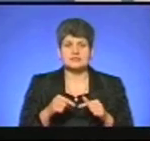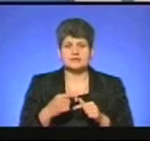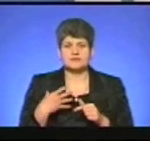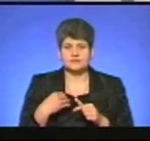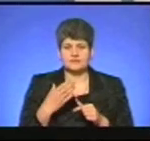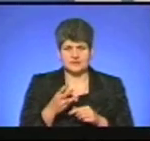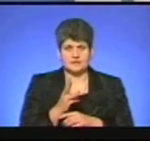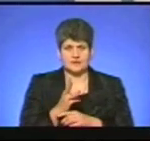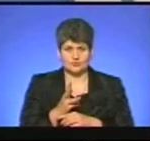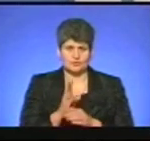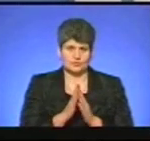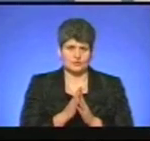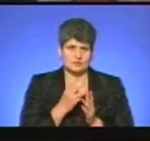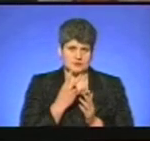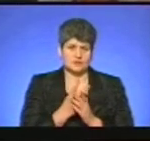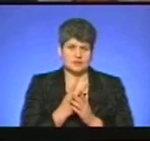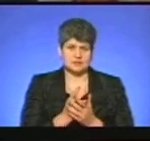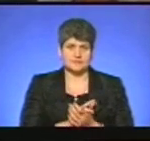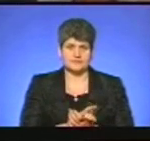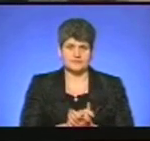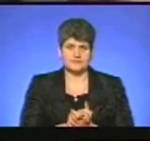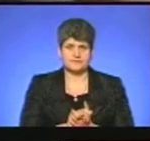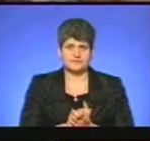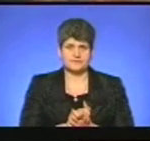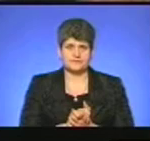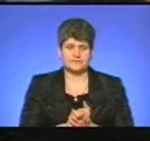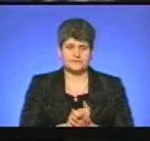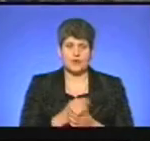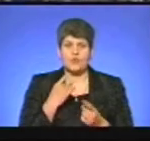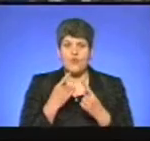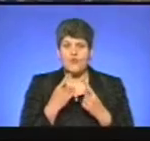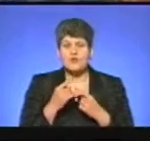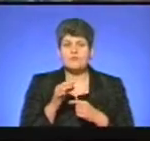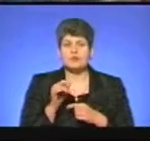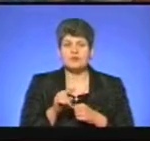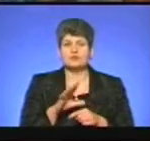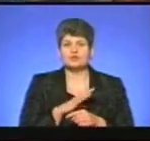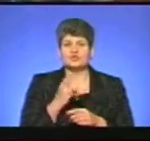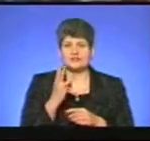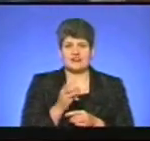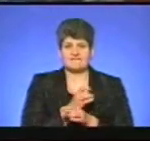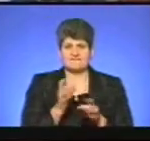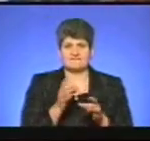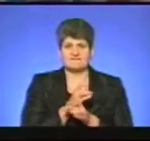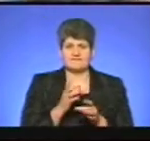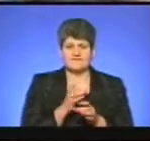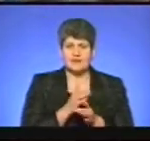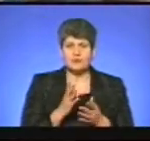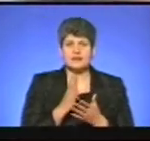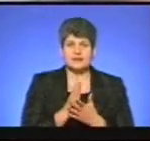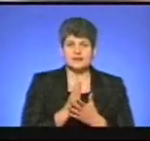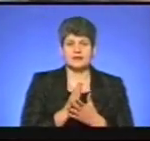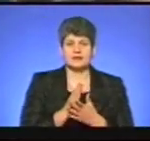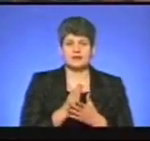ярмарки. У нас є відеоінформація, попрошу режисерів нас зараз показати. Говорять про те, що було 3 вибухи і є постраждалі 4